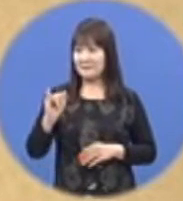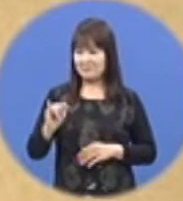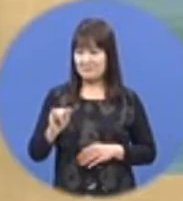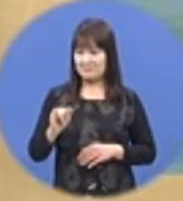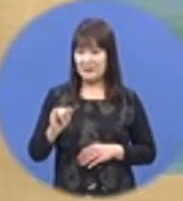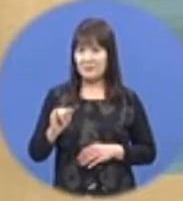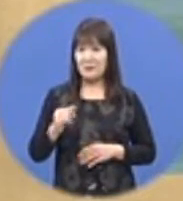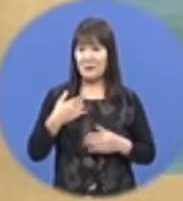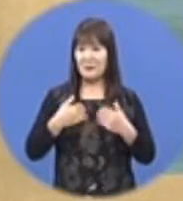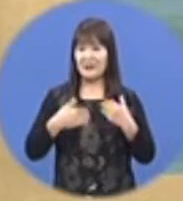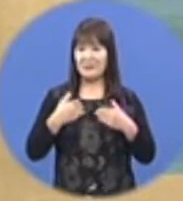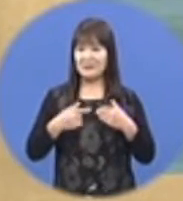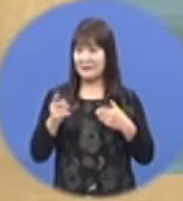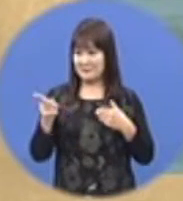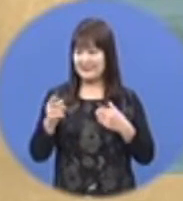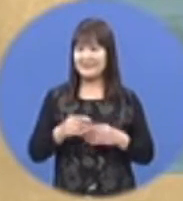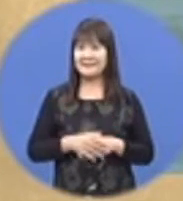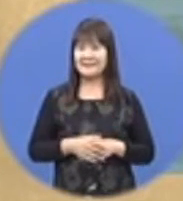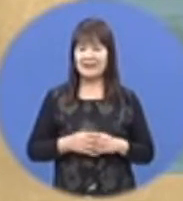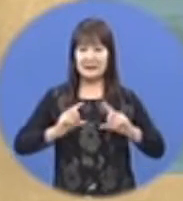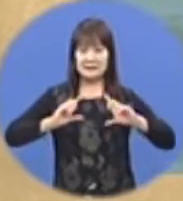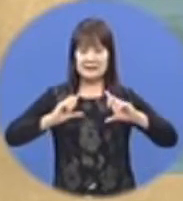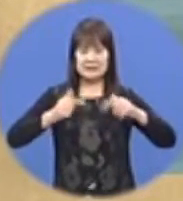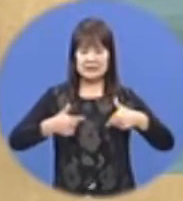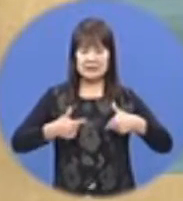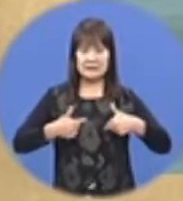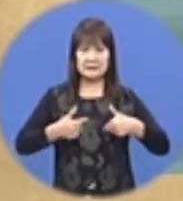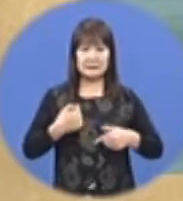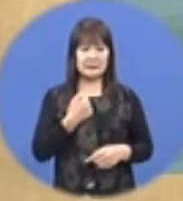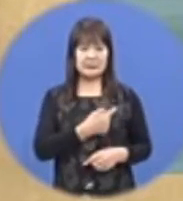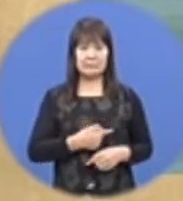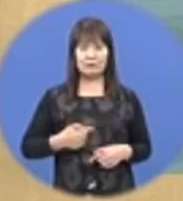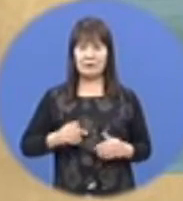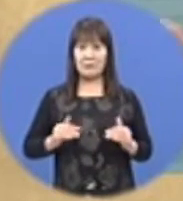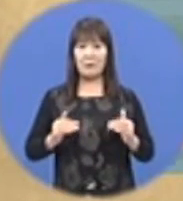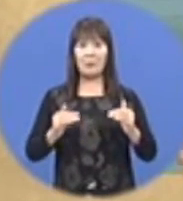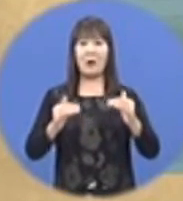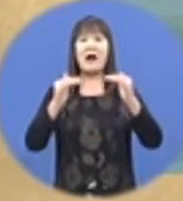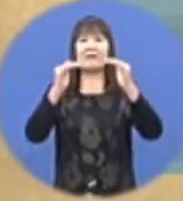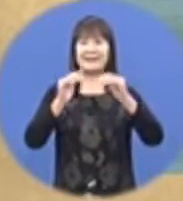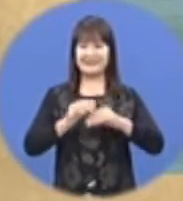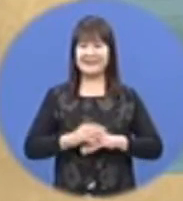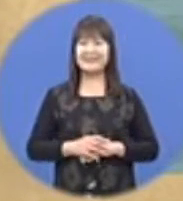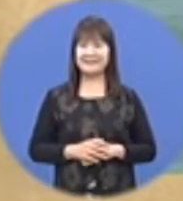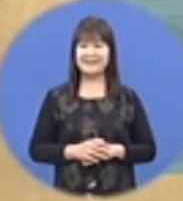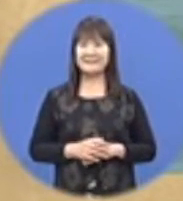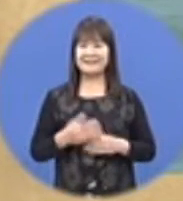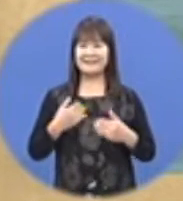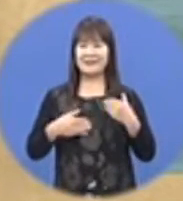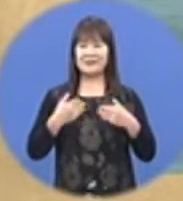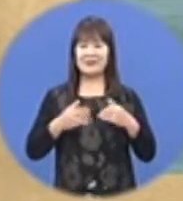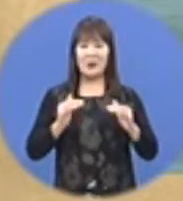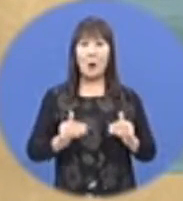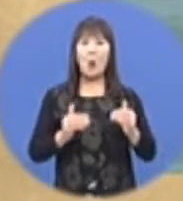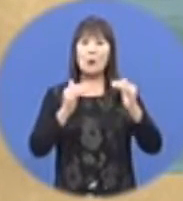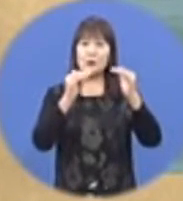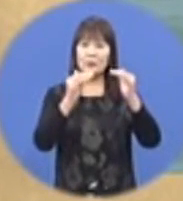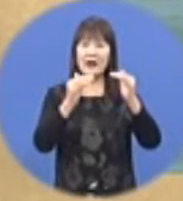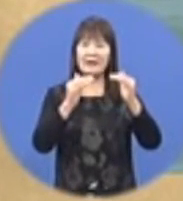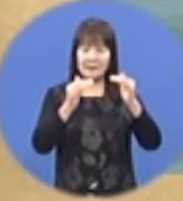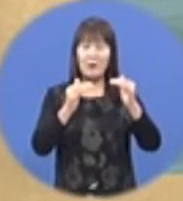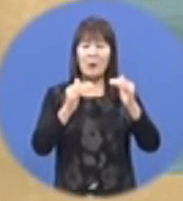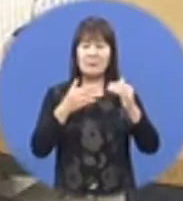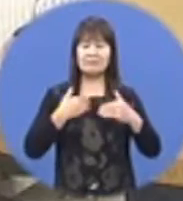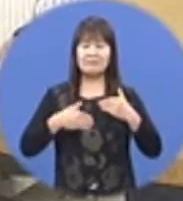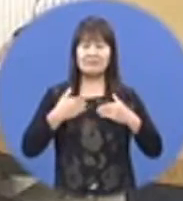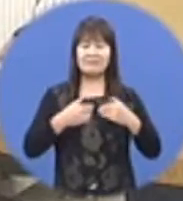そうでしたね。 そうなんですよ、やっぱりあの衣装を着るとより気分が上がってですね、 テンション上がってた、上がってた。 はい、大人ですが存分に楽しませ